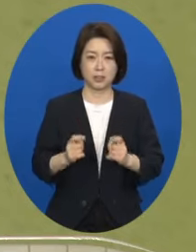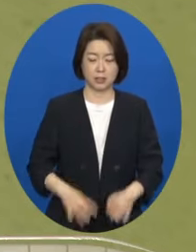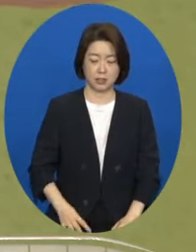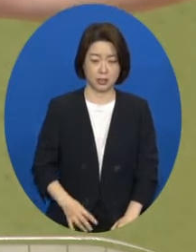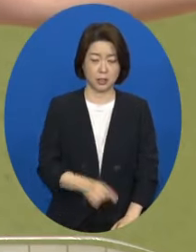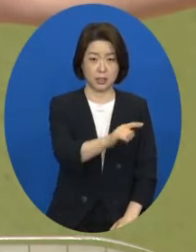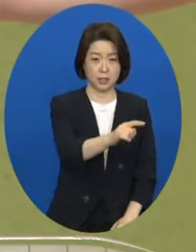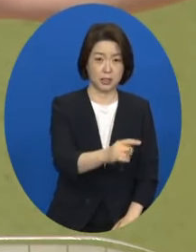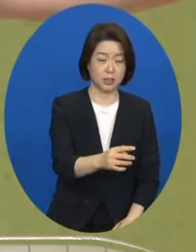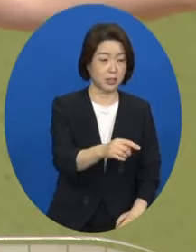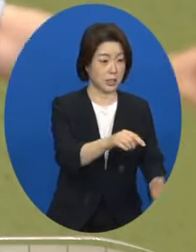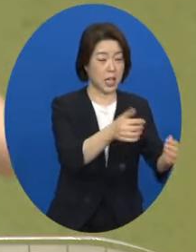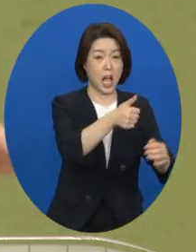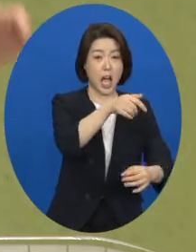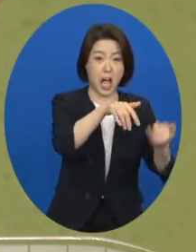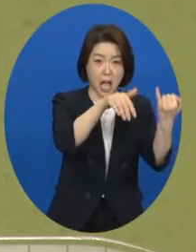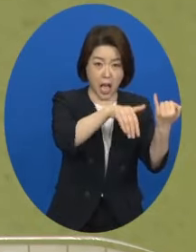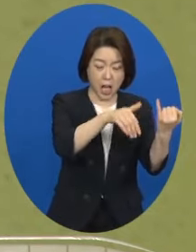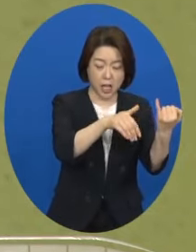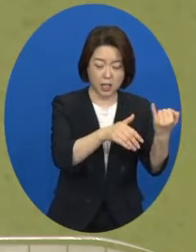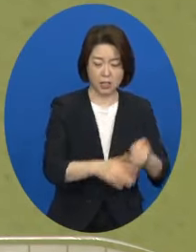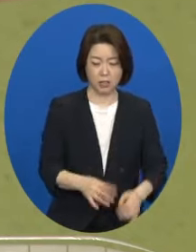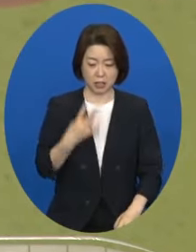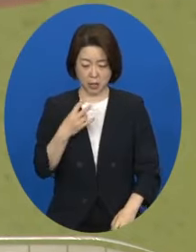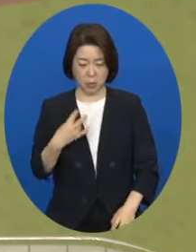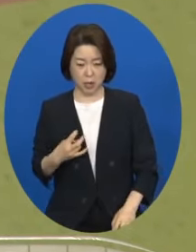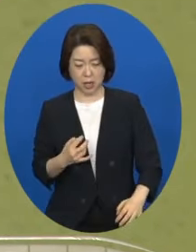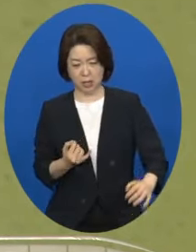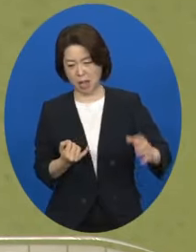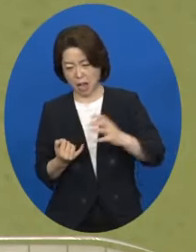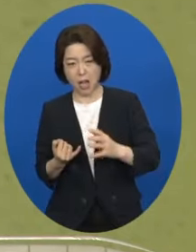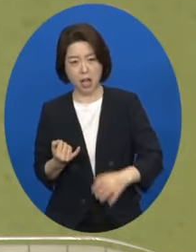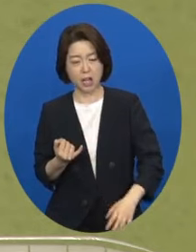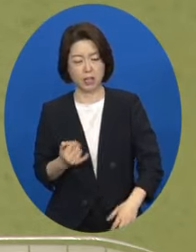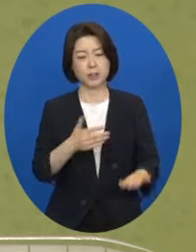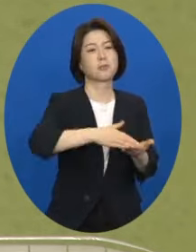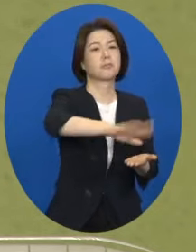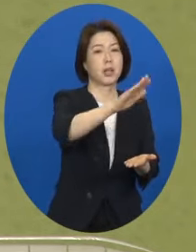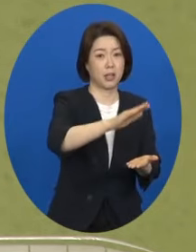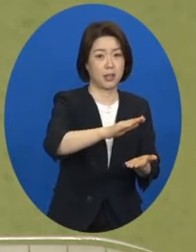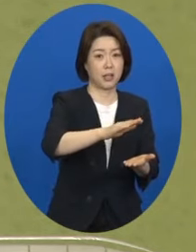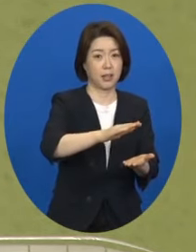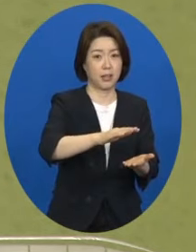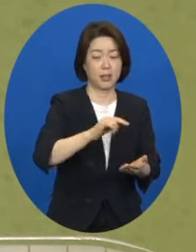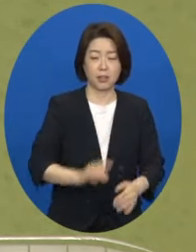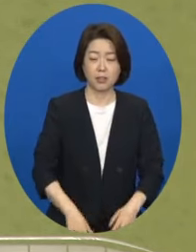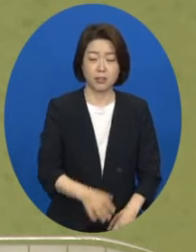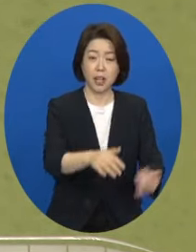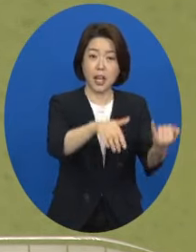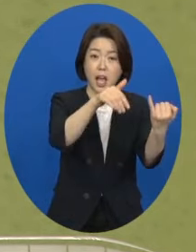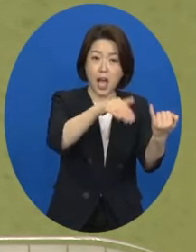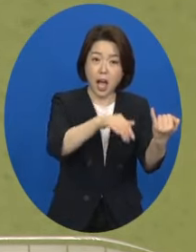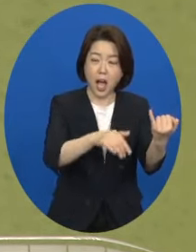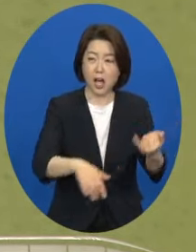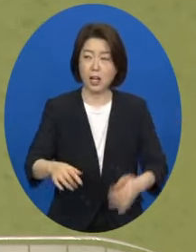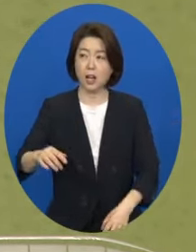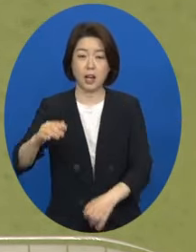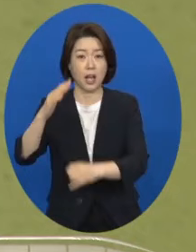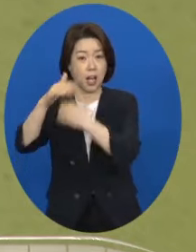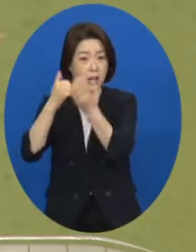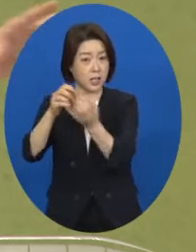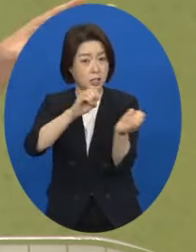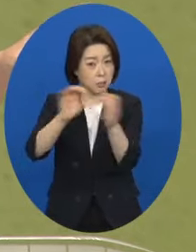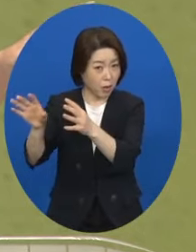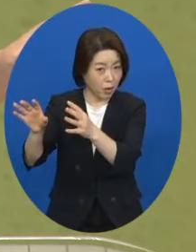하갈이 쫓겨나게 되죠. 자, 그러면 하나님이 하갈을 버리셨는가? 그렇지 않습니다. 성경 보면 놀라운 이야기가